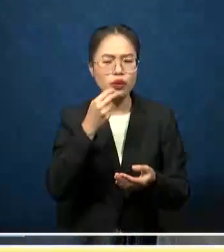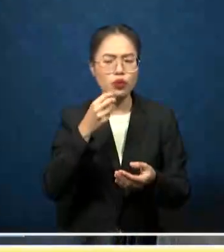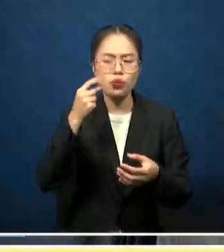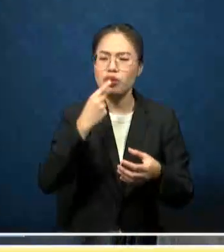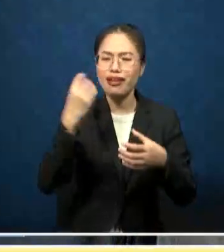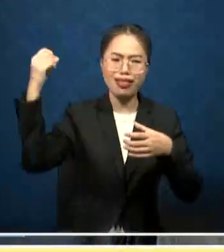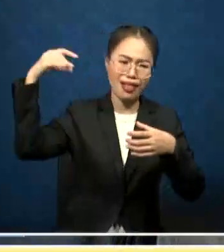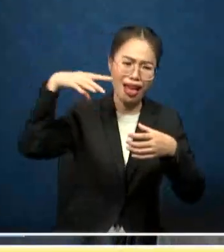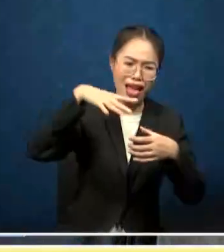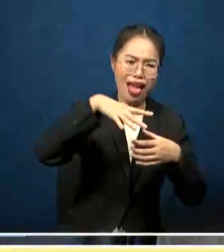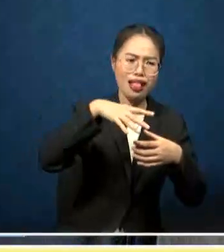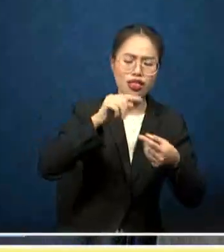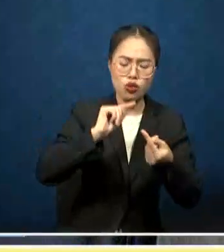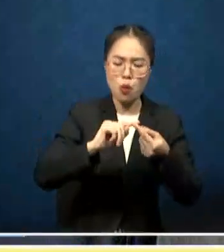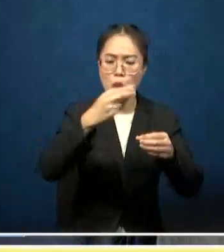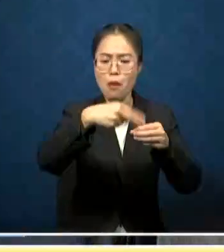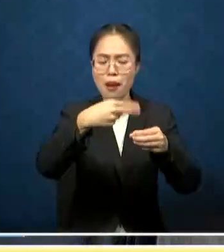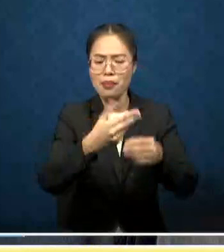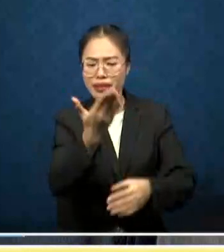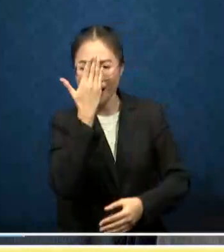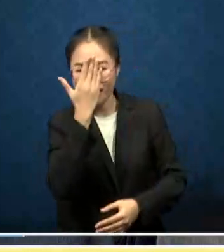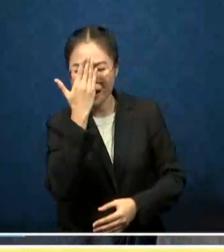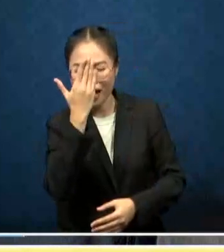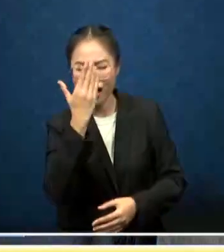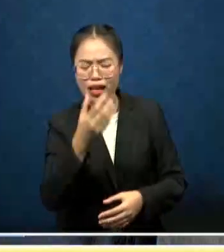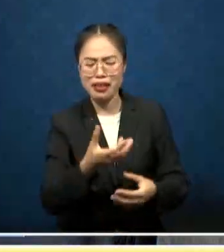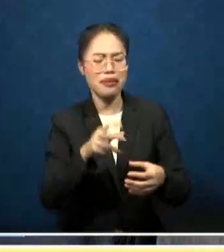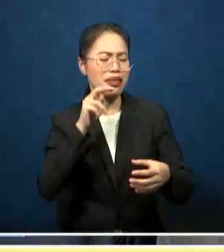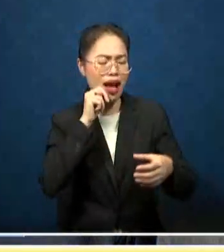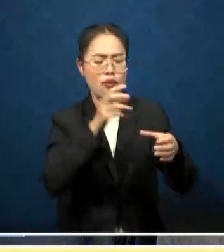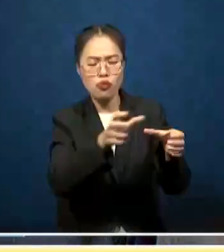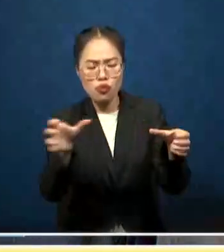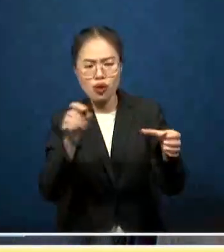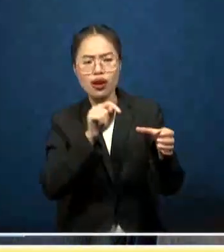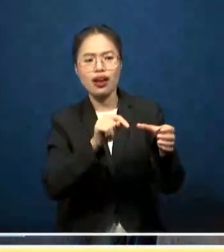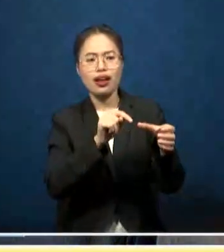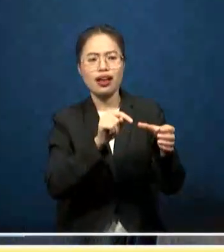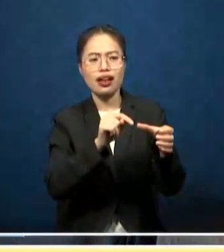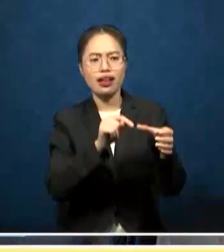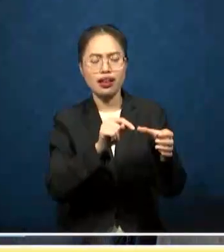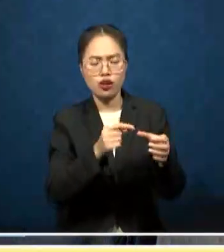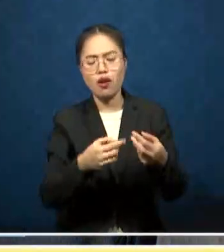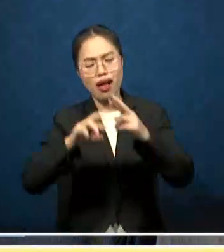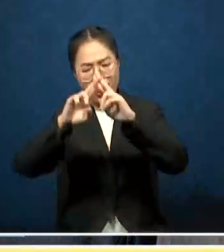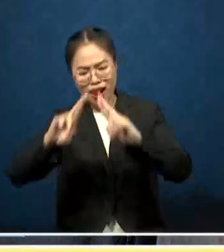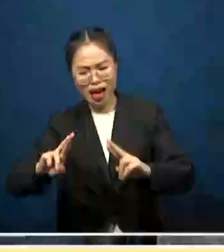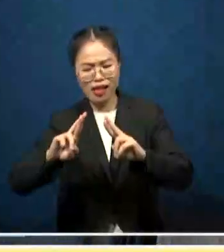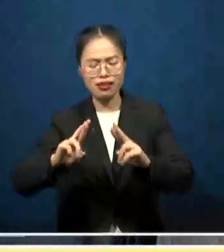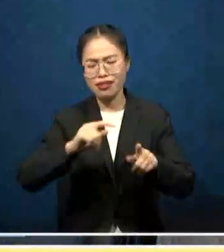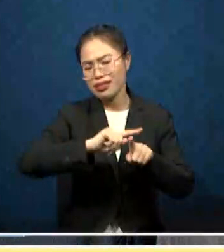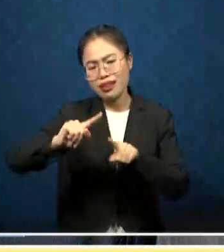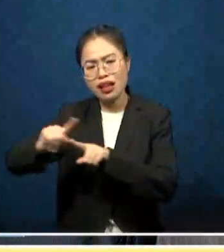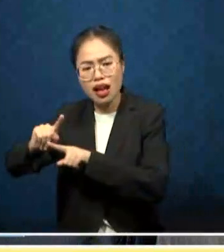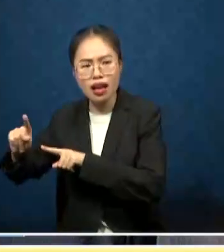มันตามหน้าห้างสรรพสินค้าตามหน้าร้านสะดวก